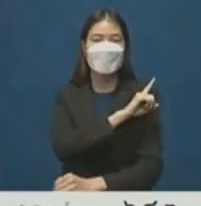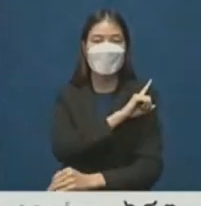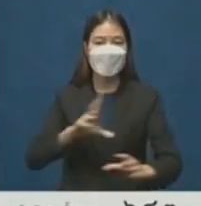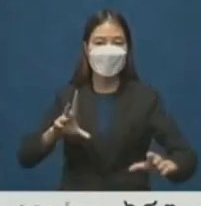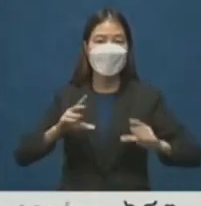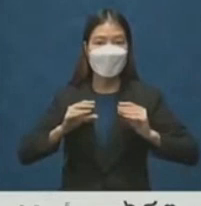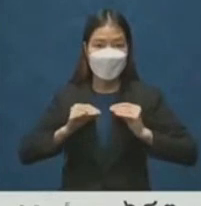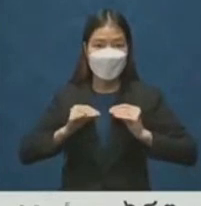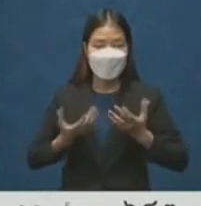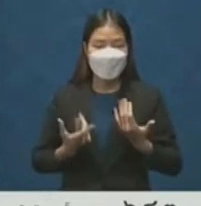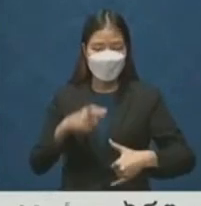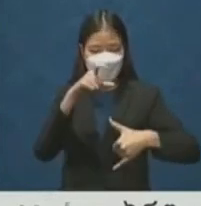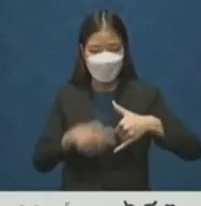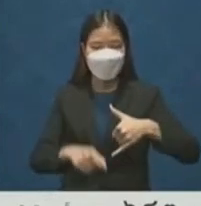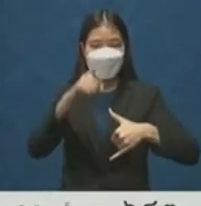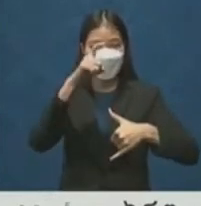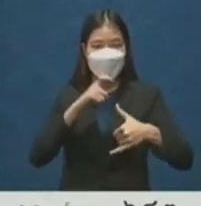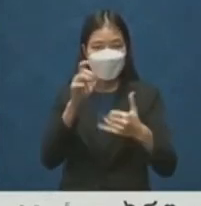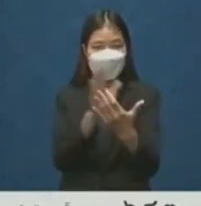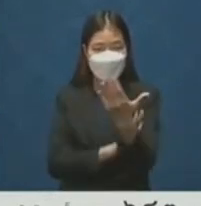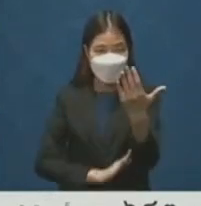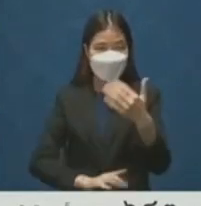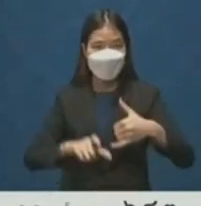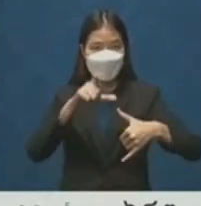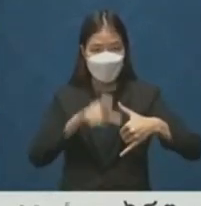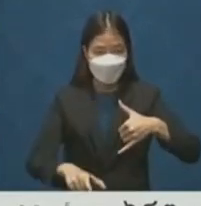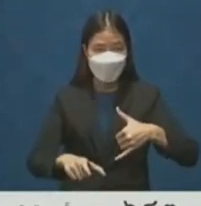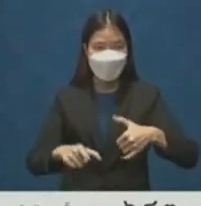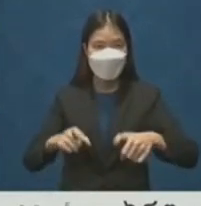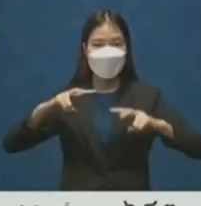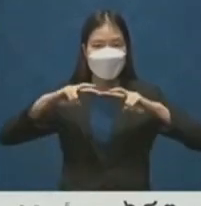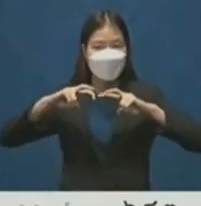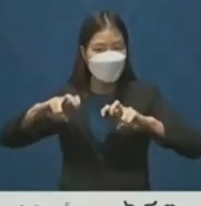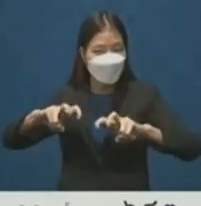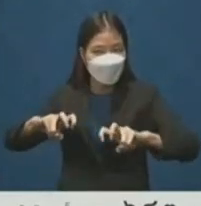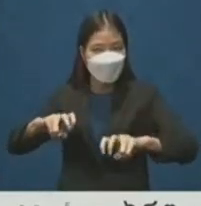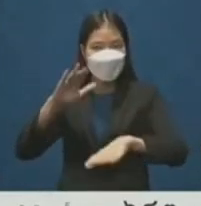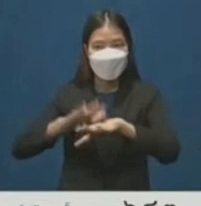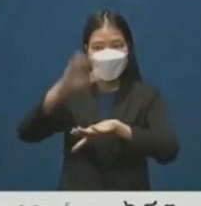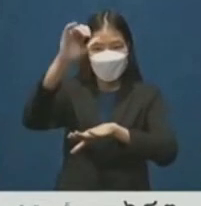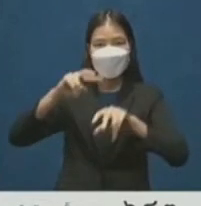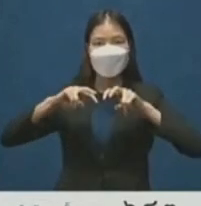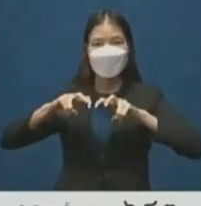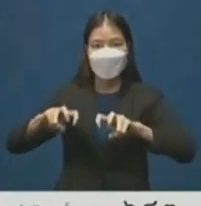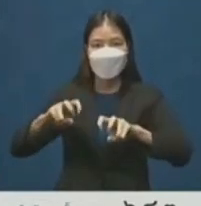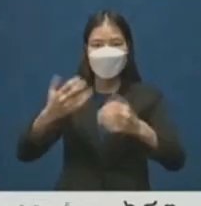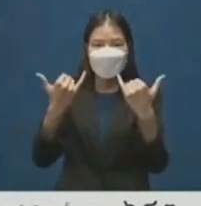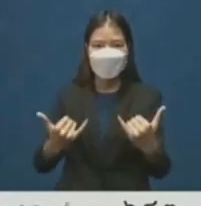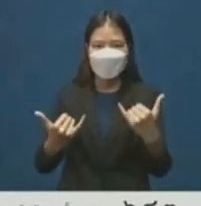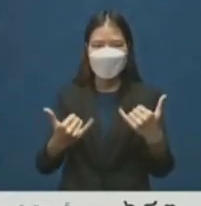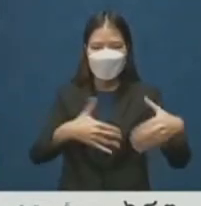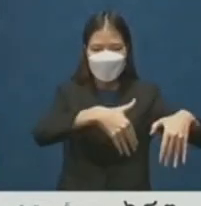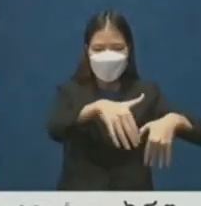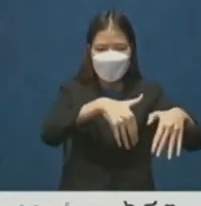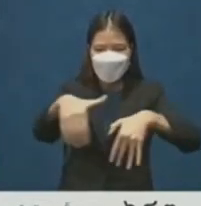การยอมรับความเป็นจริงว่าตัวตนสังคมไทยแล้วเนี่ยวันนี้เท่าที่นักวิชาการได้ศึกษาและสะท้อนมาว่าวันนี้มีไม่ต่ำก